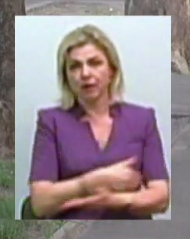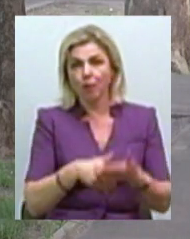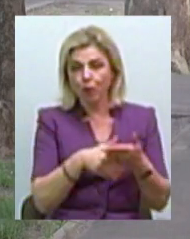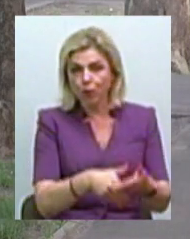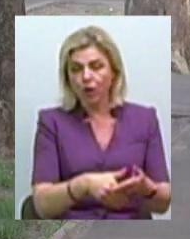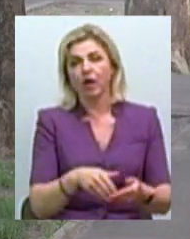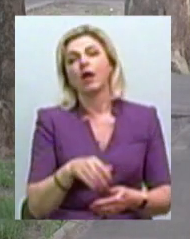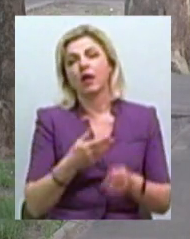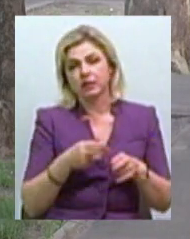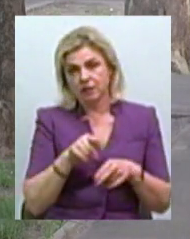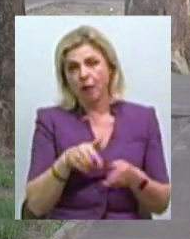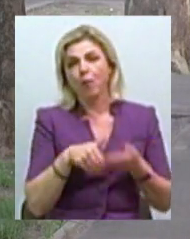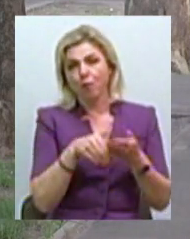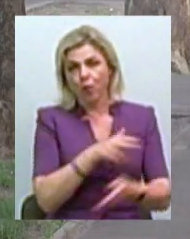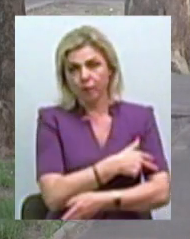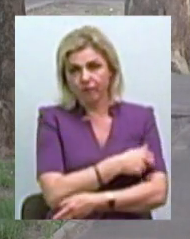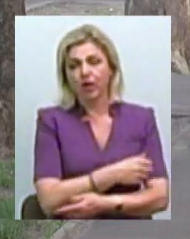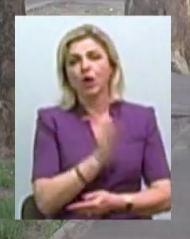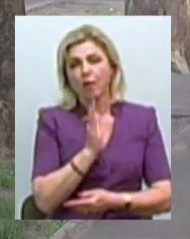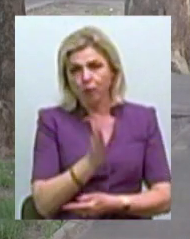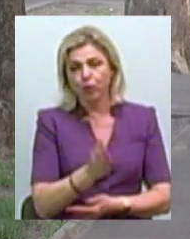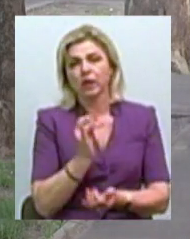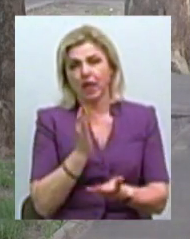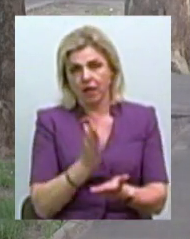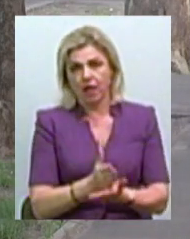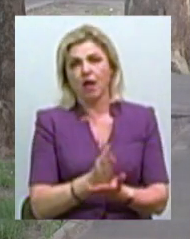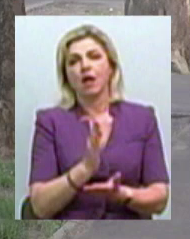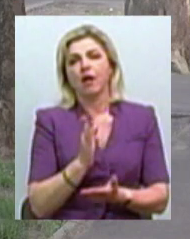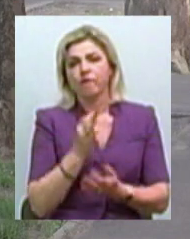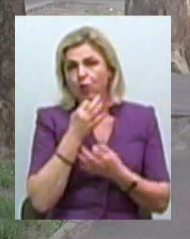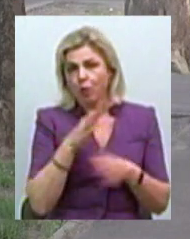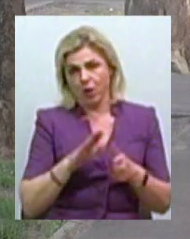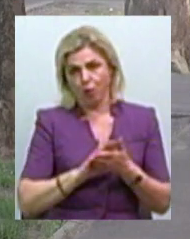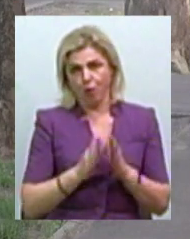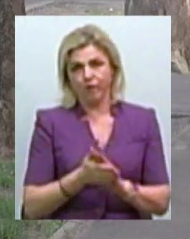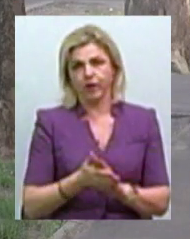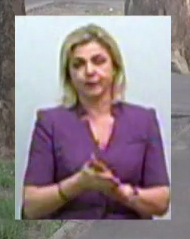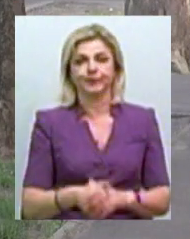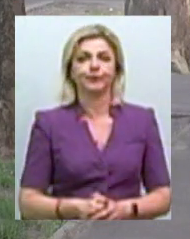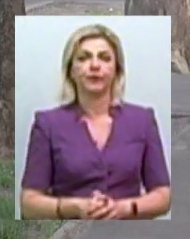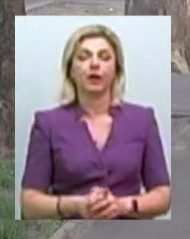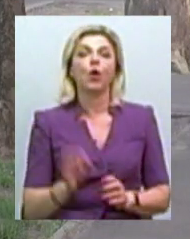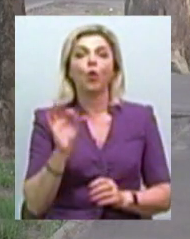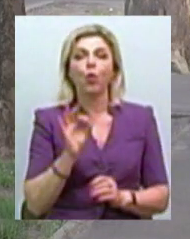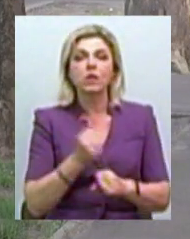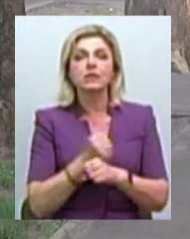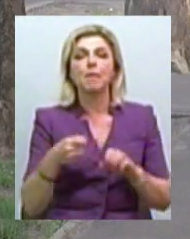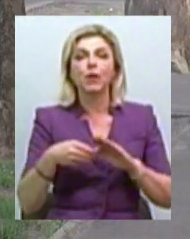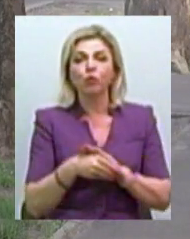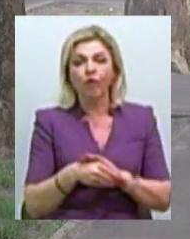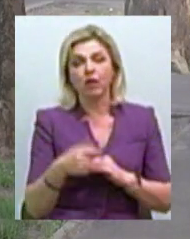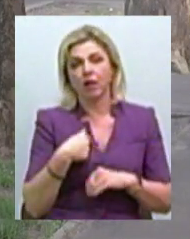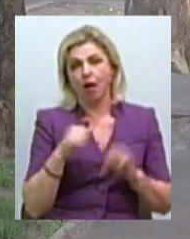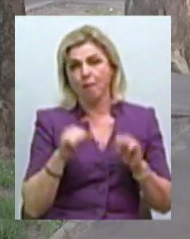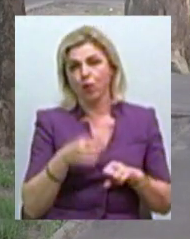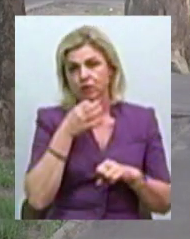Медична допомога надавалась, надається і буде надаватиметься у будь-яких умовах. Щодо замінування, я можу сказати